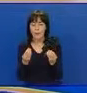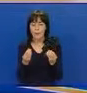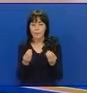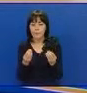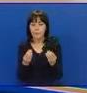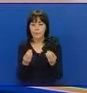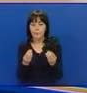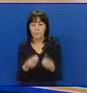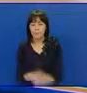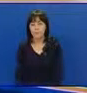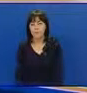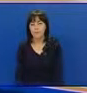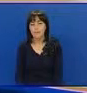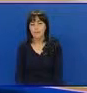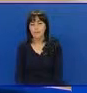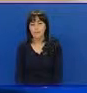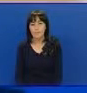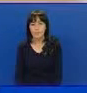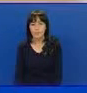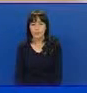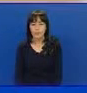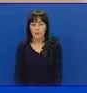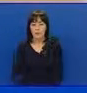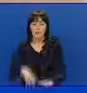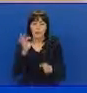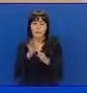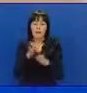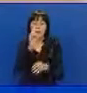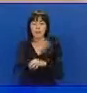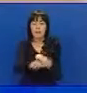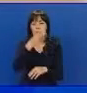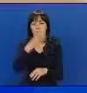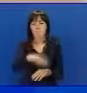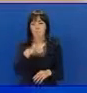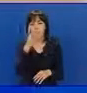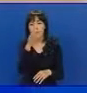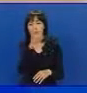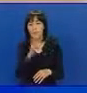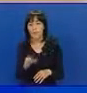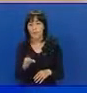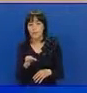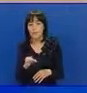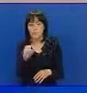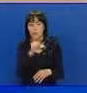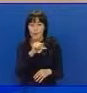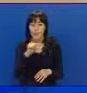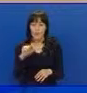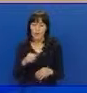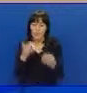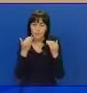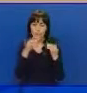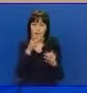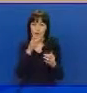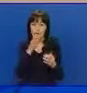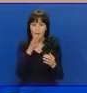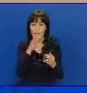Ол дегеніңіз не себеп? Ол қалған жаңа 24%-ның өз белгісіз дегендердің өз, олардың өзде бүгінгі таңда